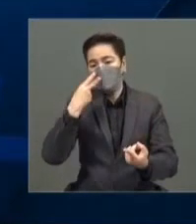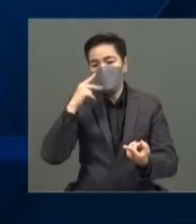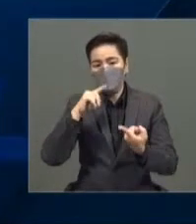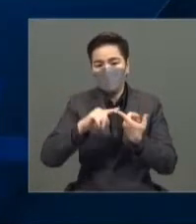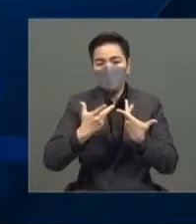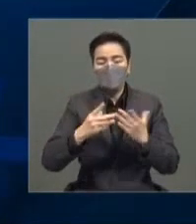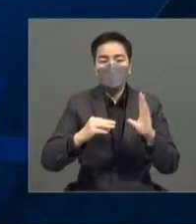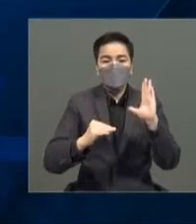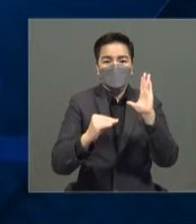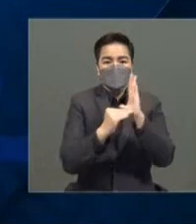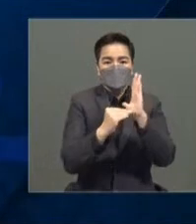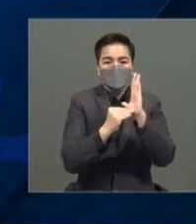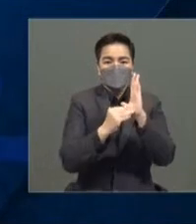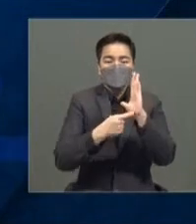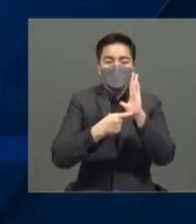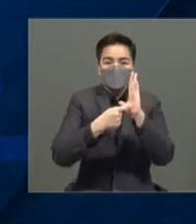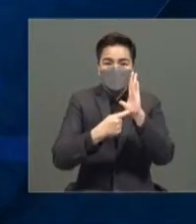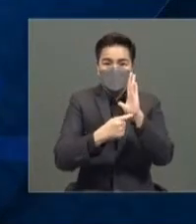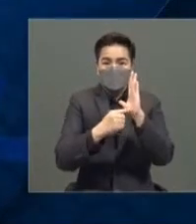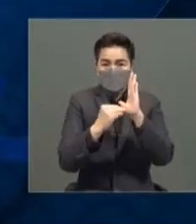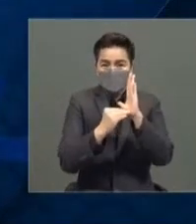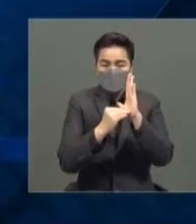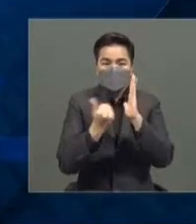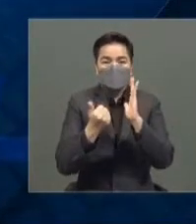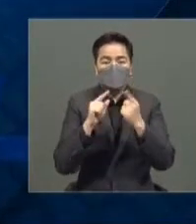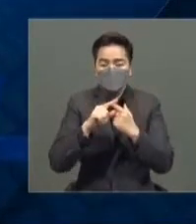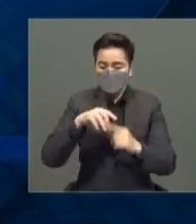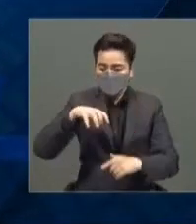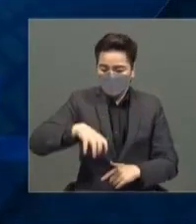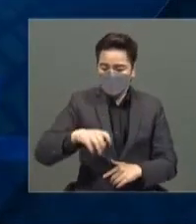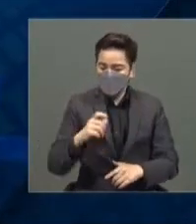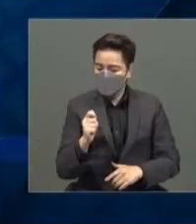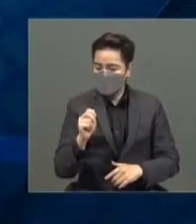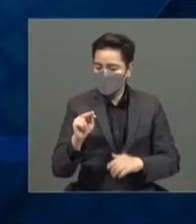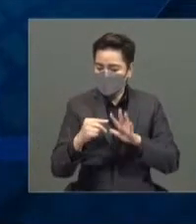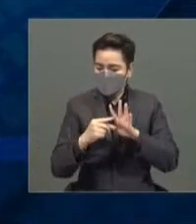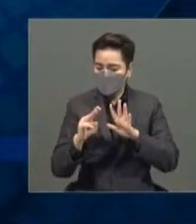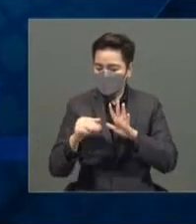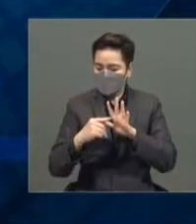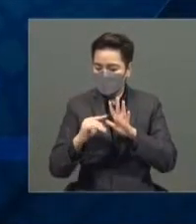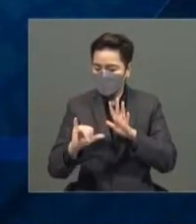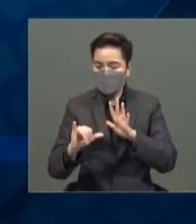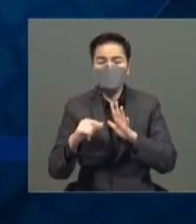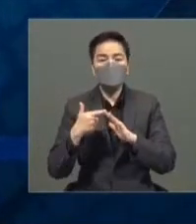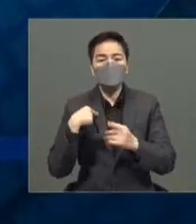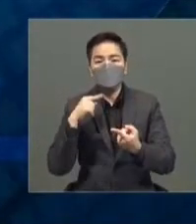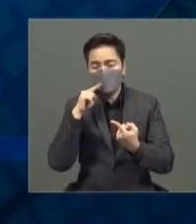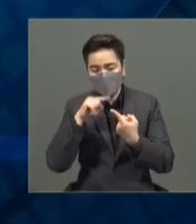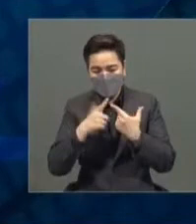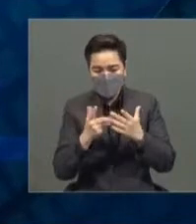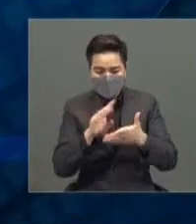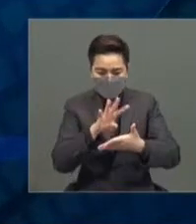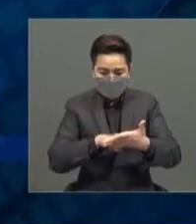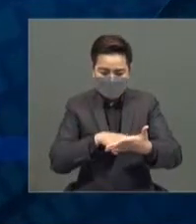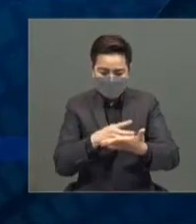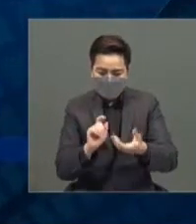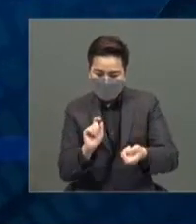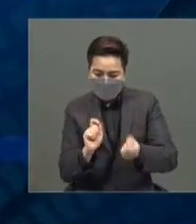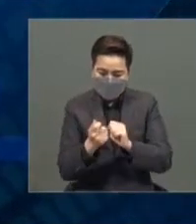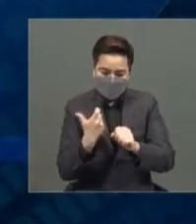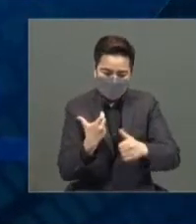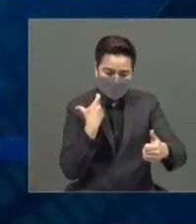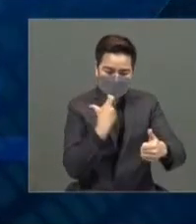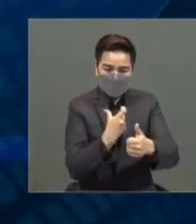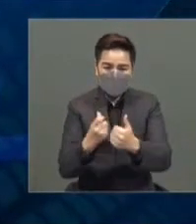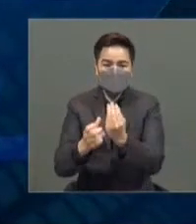นของกทม.เนี่ยก็มันนี้ทางสำนักอนามัยนะคะได้รายงานว่ามีการปรับแผนในการฉีดวั